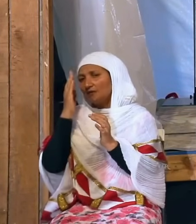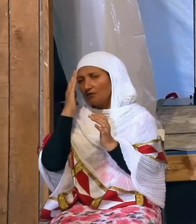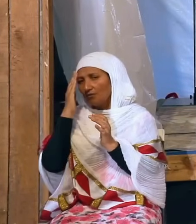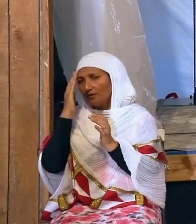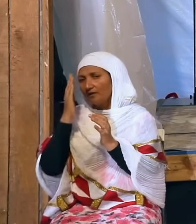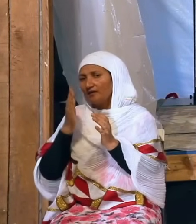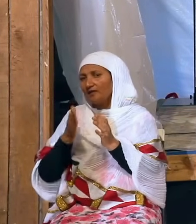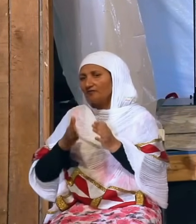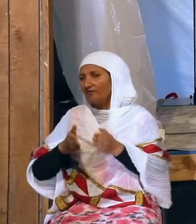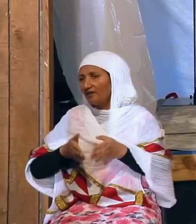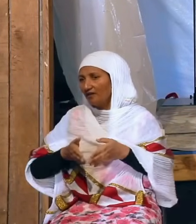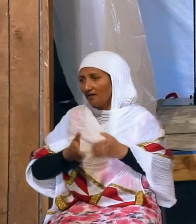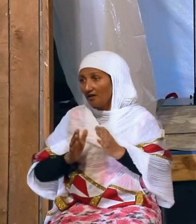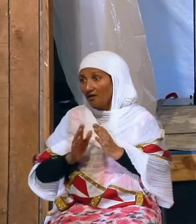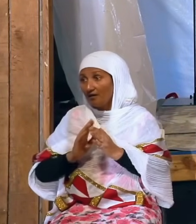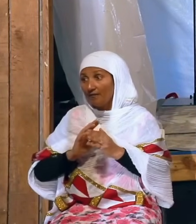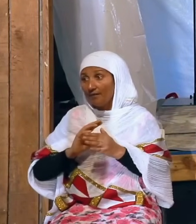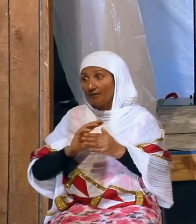ያስፈልጋል ማለት ነው።